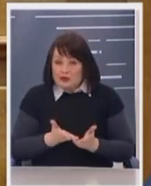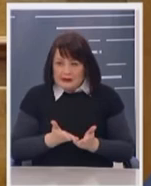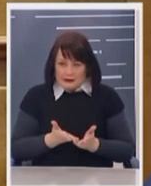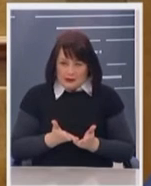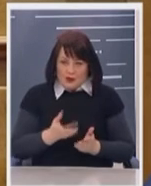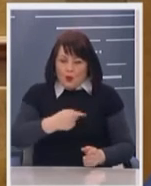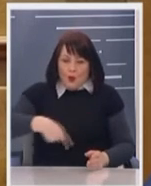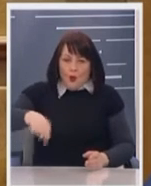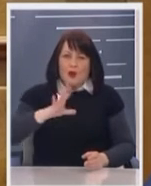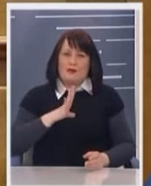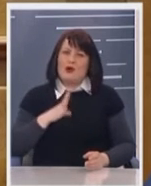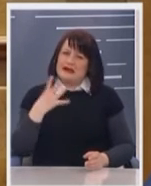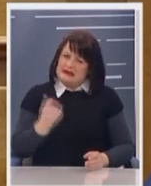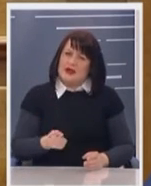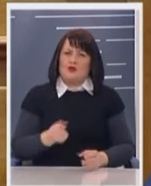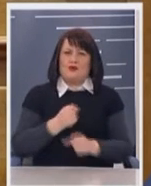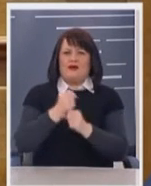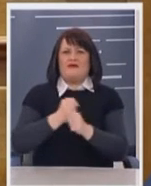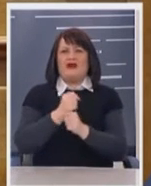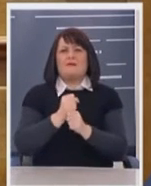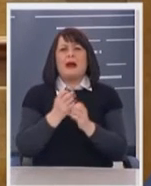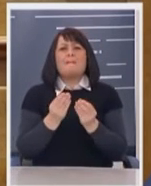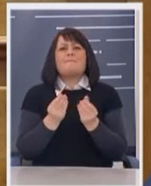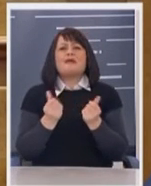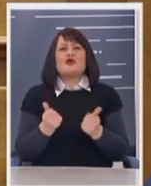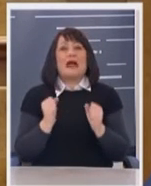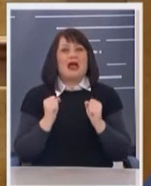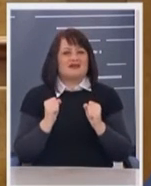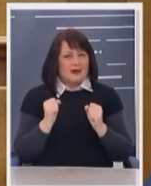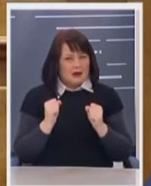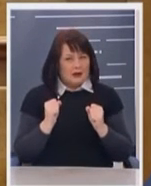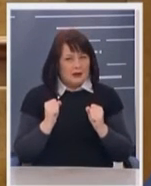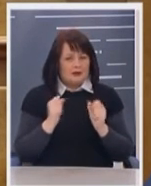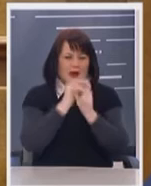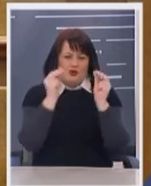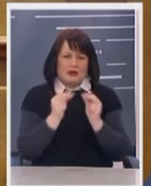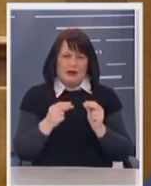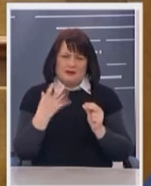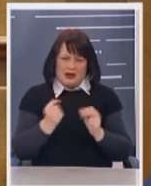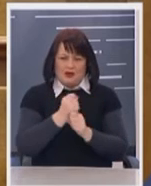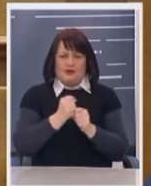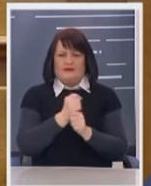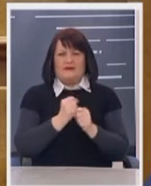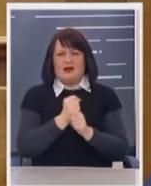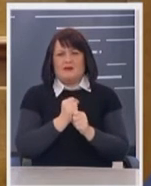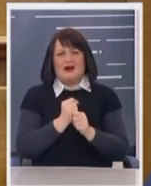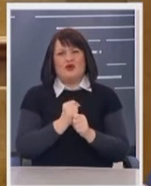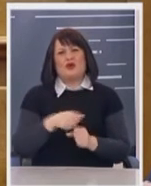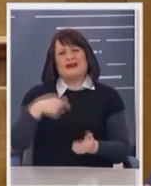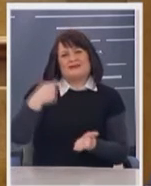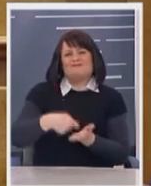πρόσβαση όλων των πολιτών σε ποιοτικά, ασφαλή, αποτελεσματικά φάρμακα, χωρίς μεγάλες